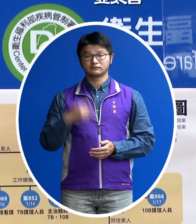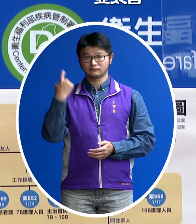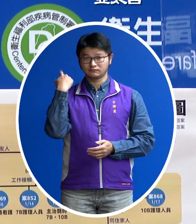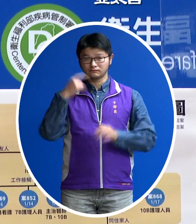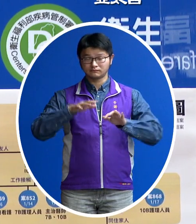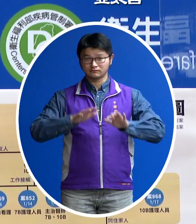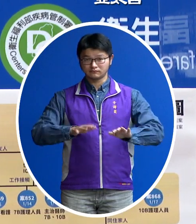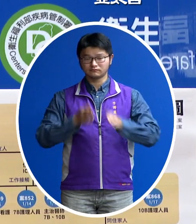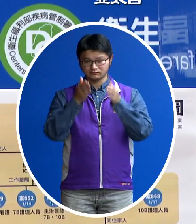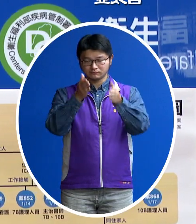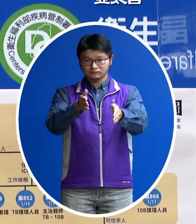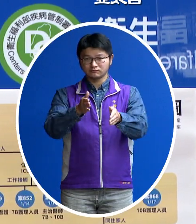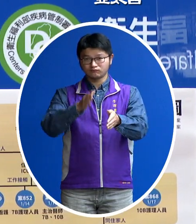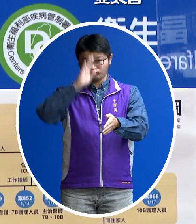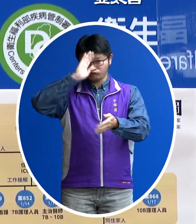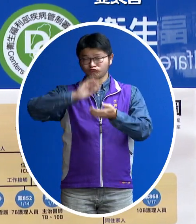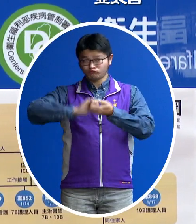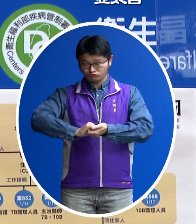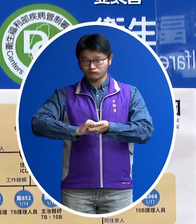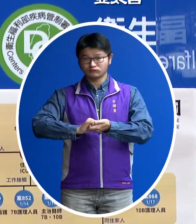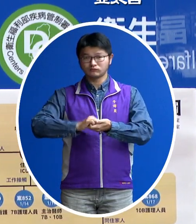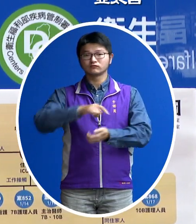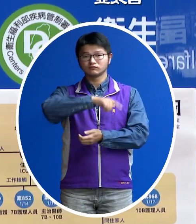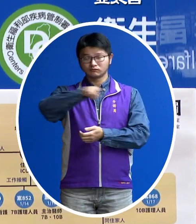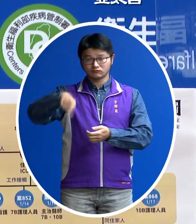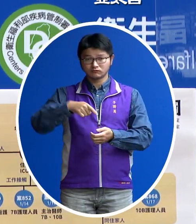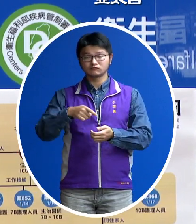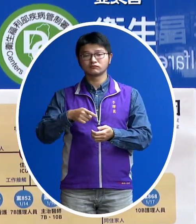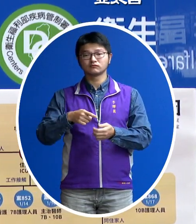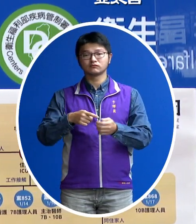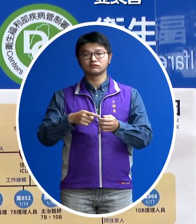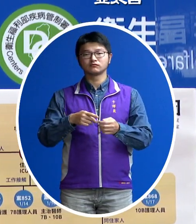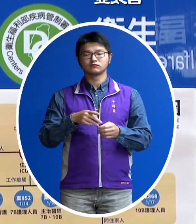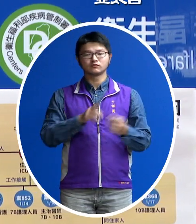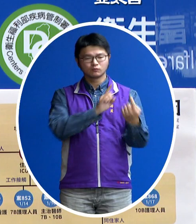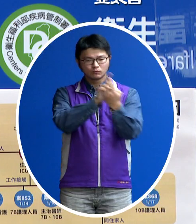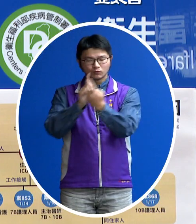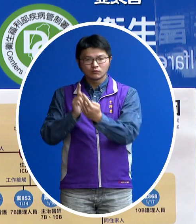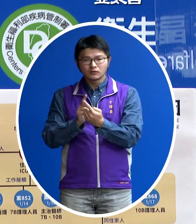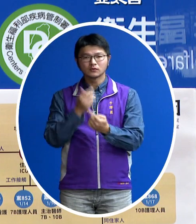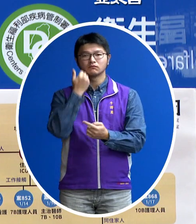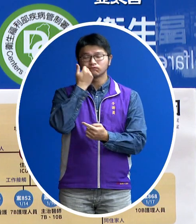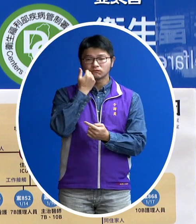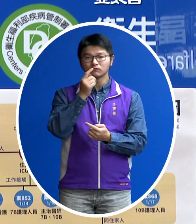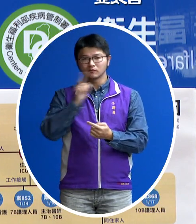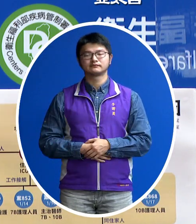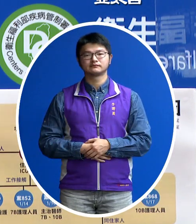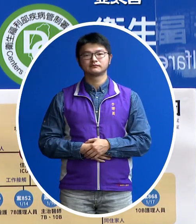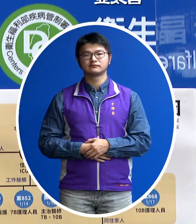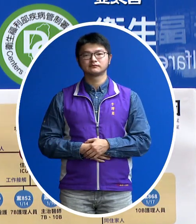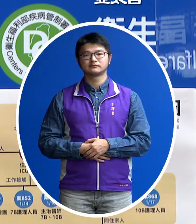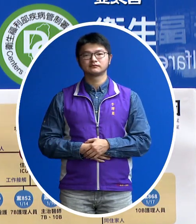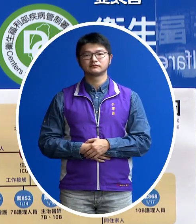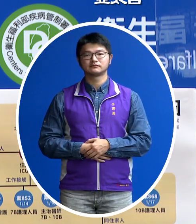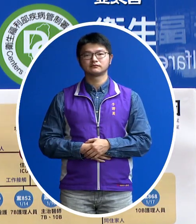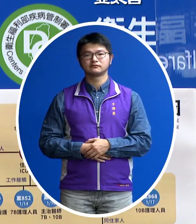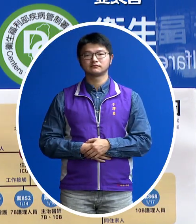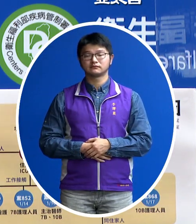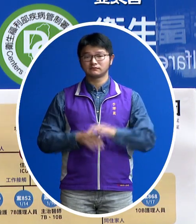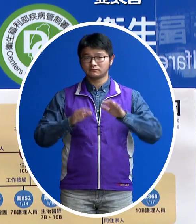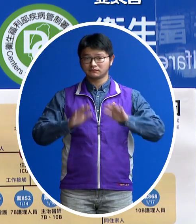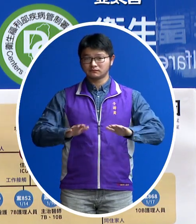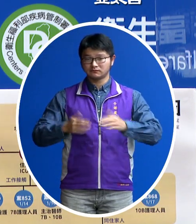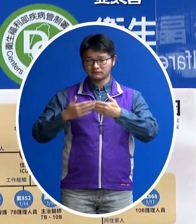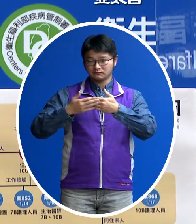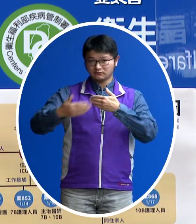确定的个案，那我们大概对他的相对的一些接触者哈，都做一些裁剪，隔离的人